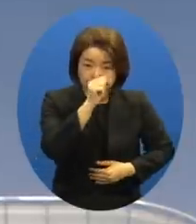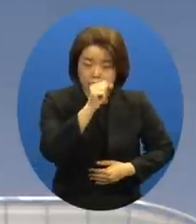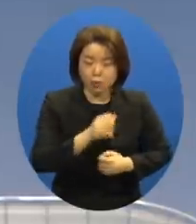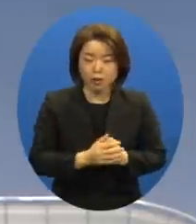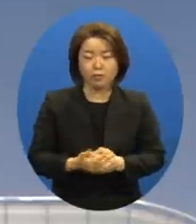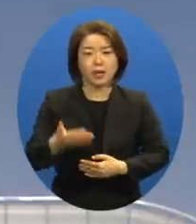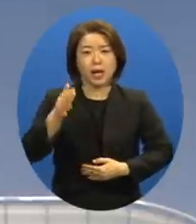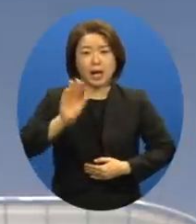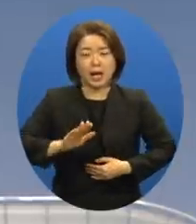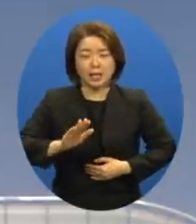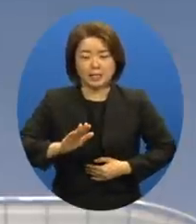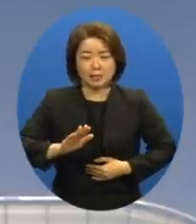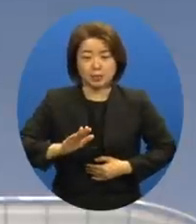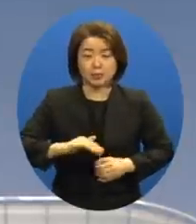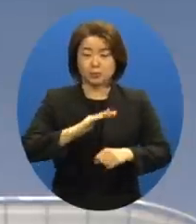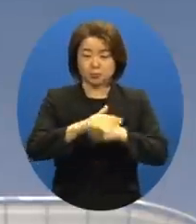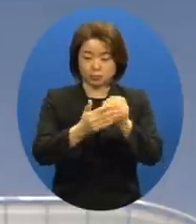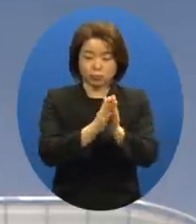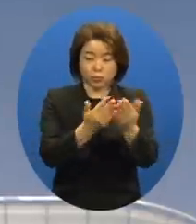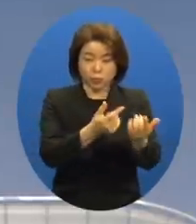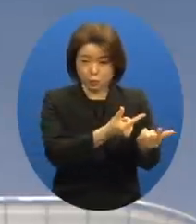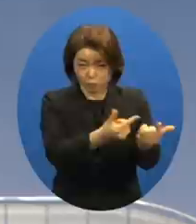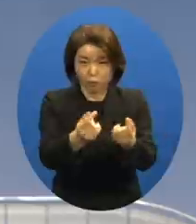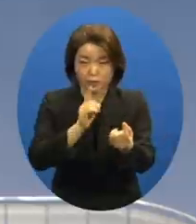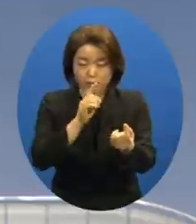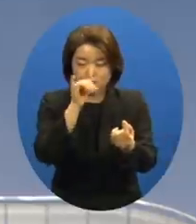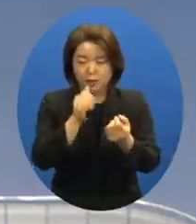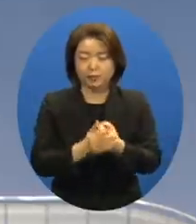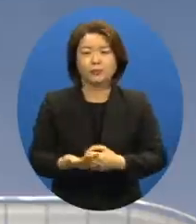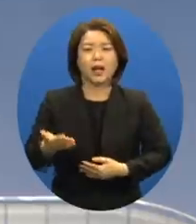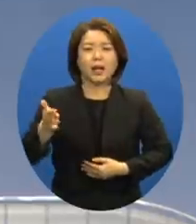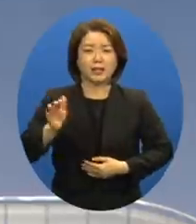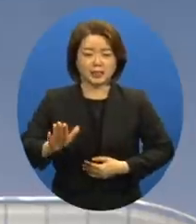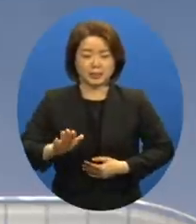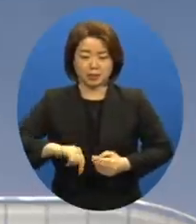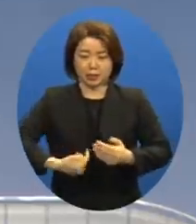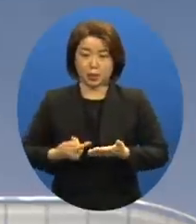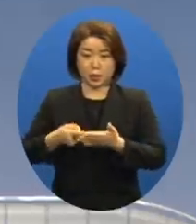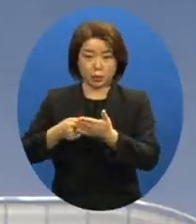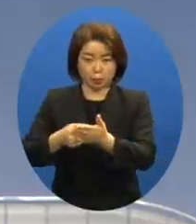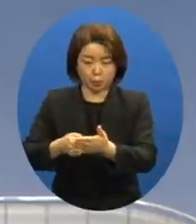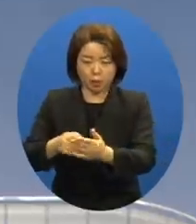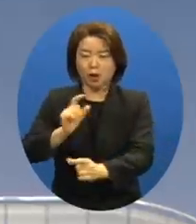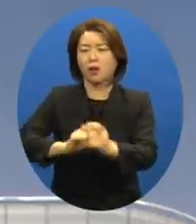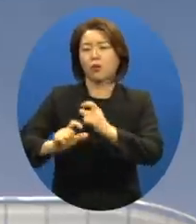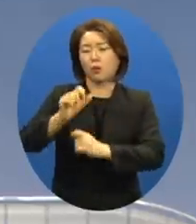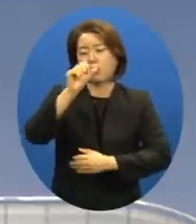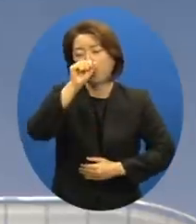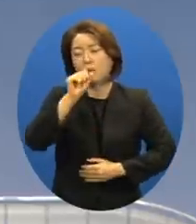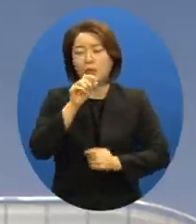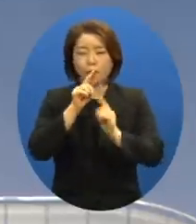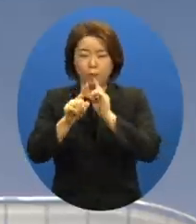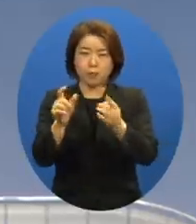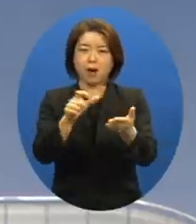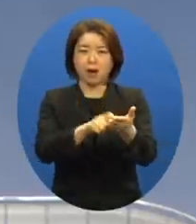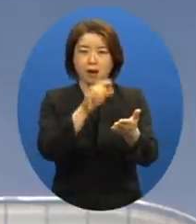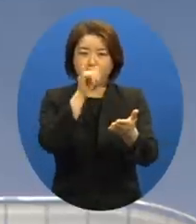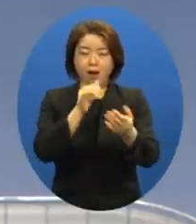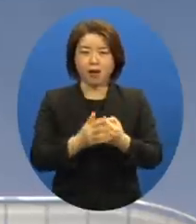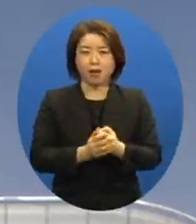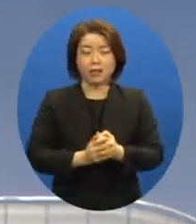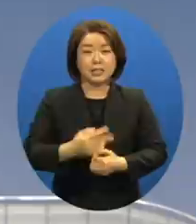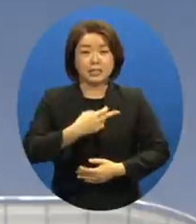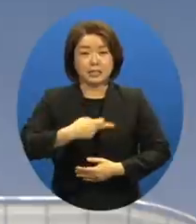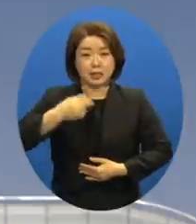성경이 일관되게 말하는 거죠 그러나 독신으로 사는 것은 더 좋다고 말씀을 합니다 그리고 사도 바울